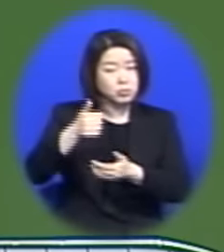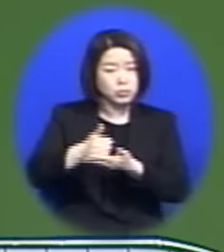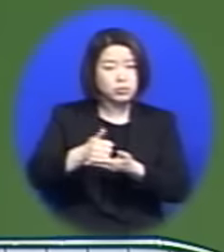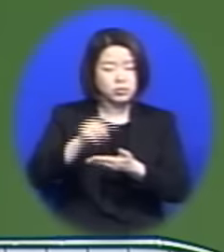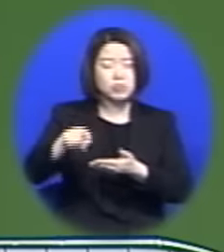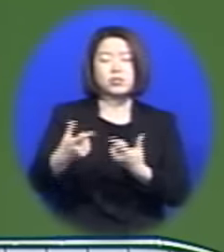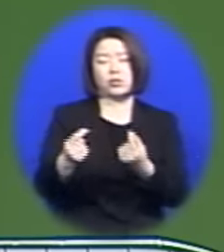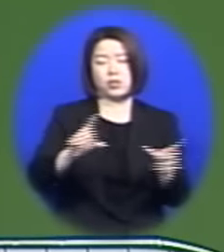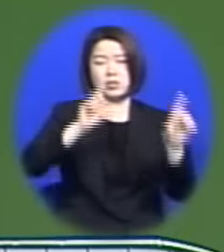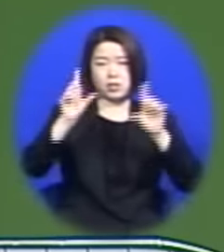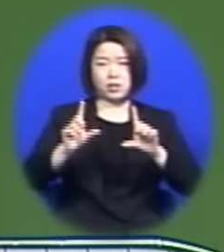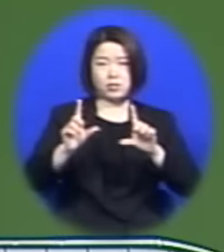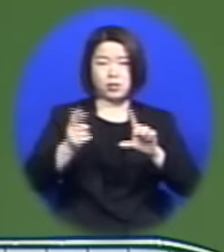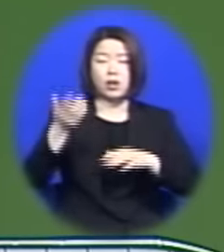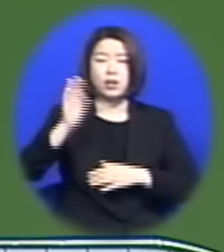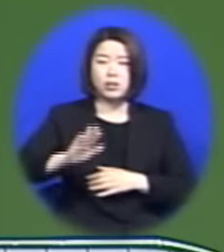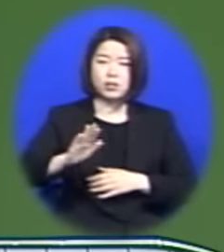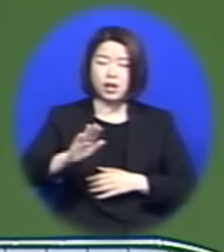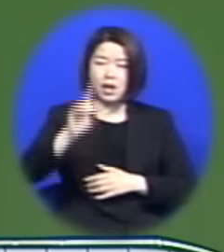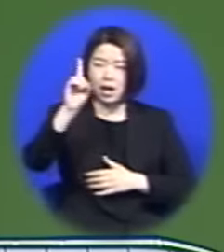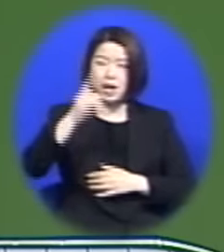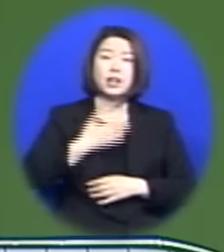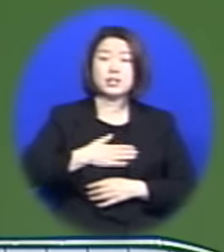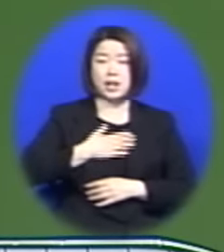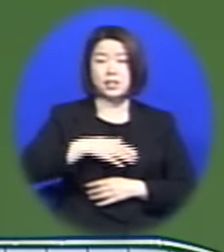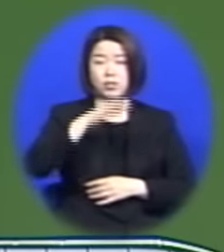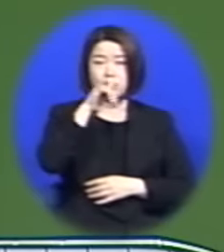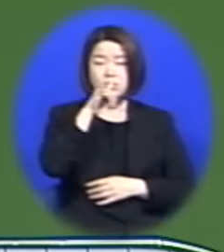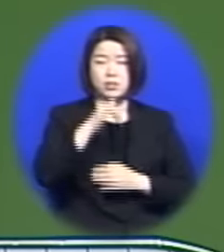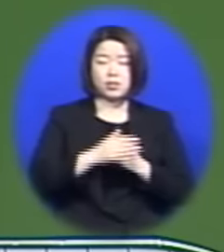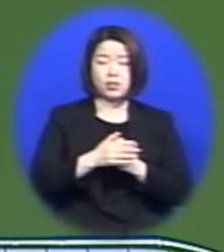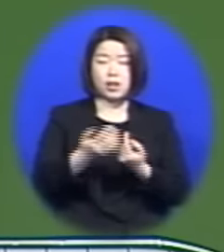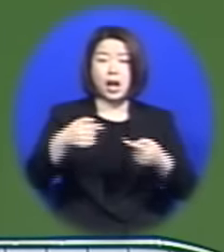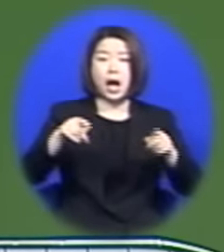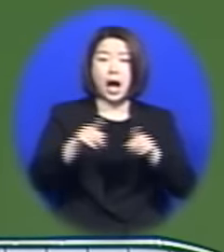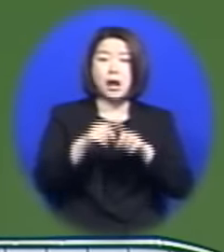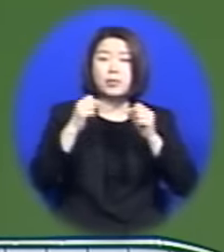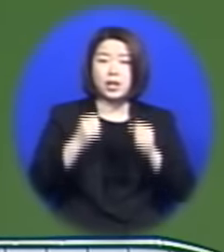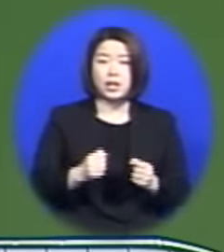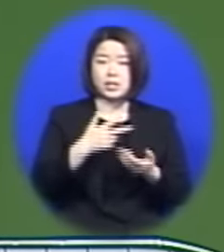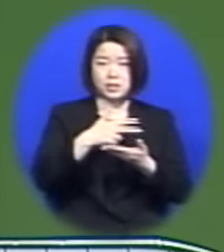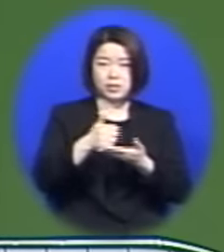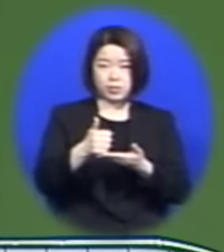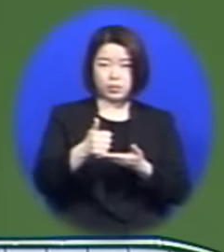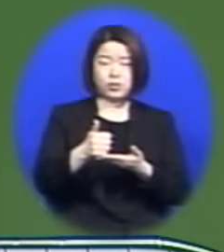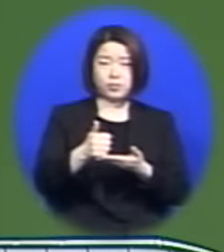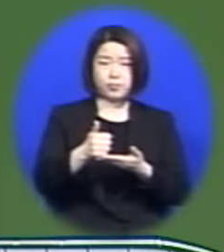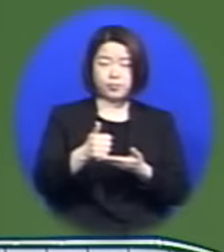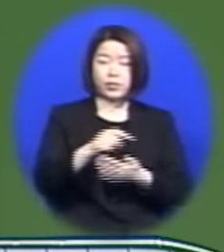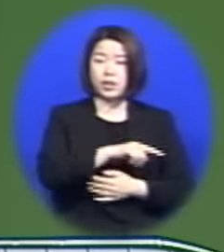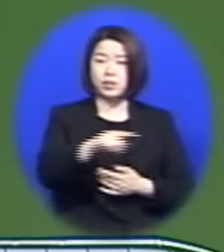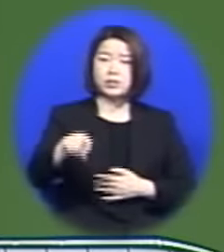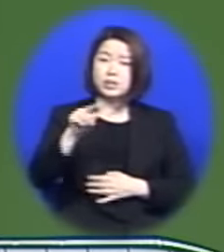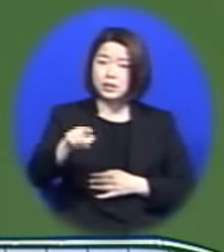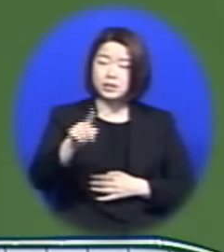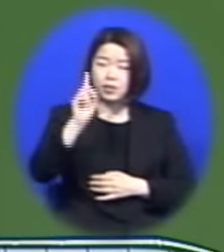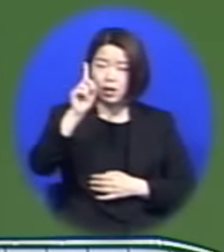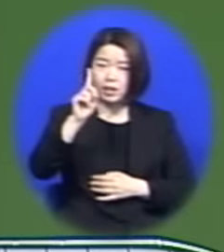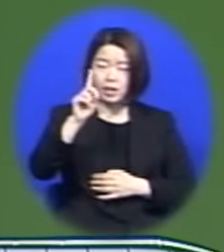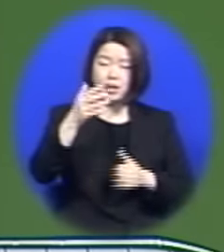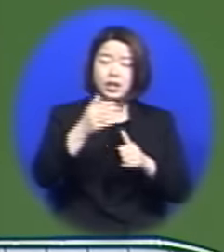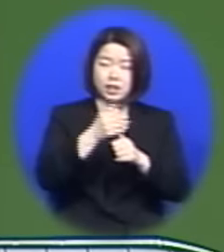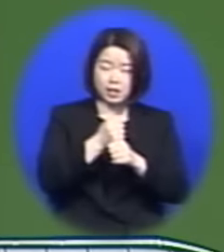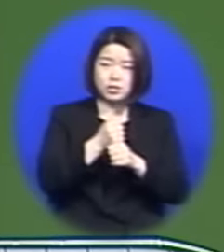사셨어요 그런데 한 가지 아는게 있어요 함께 계시는 주님 아멘 그들은 그거 하나로서 다 이겨